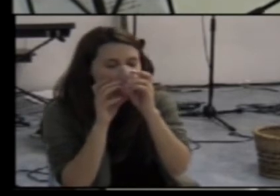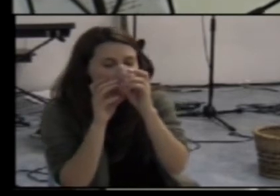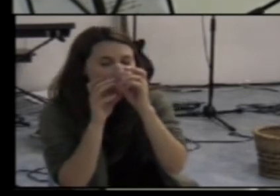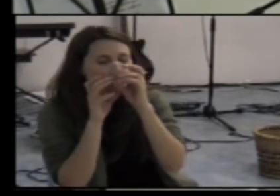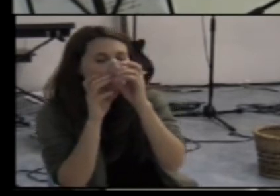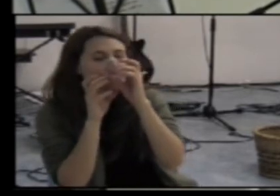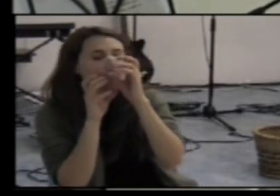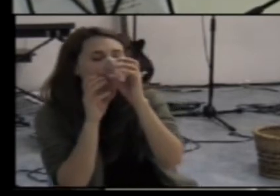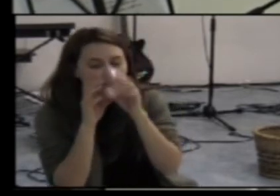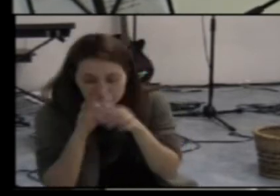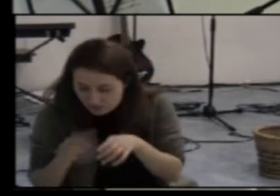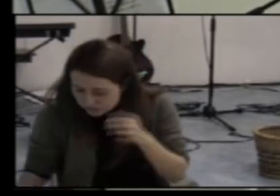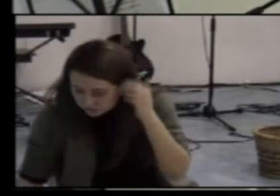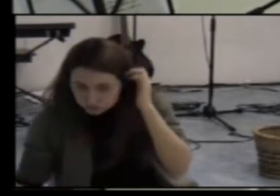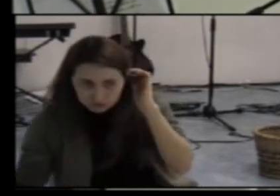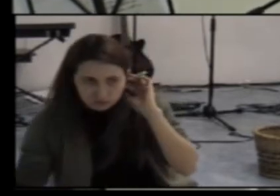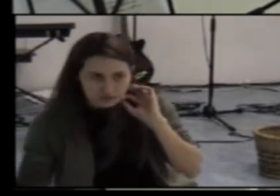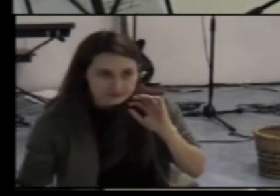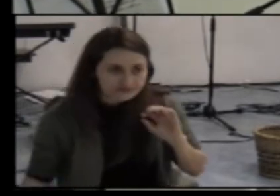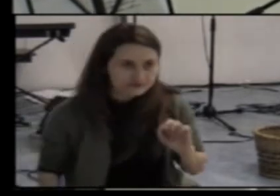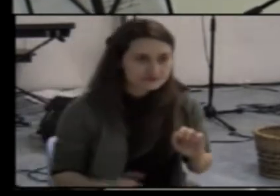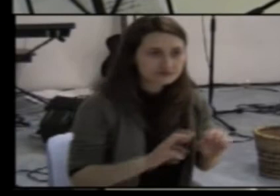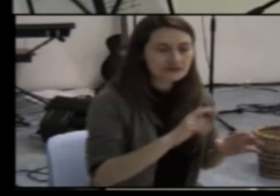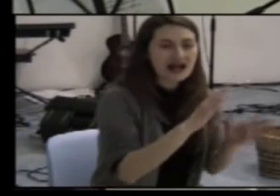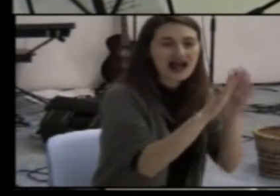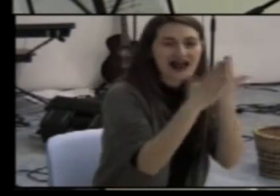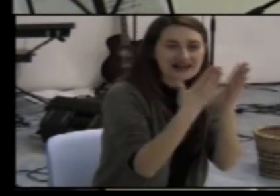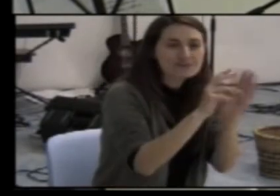i versetti dal 6 al 9.